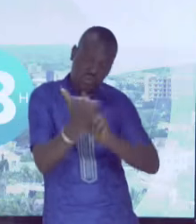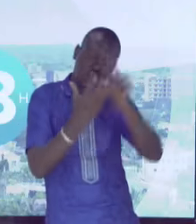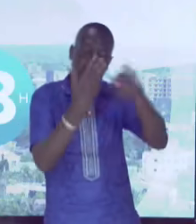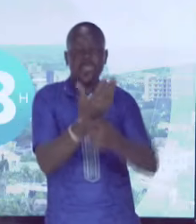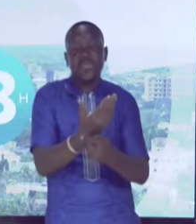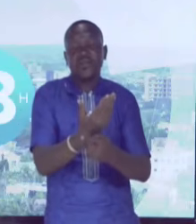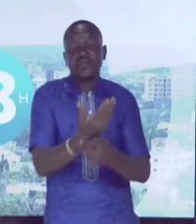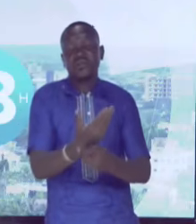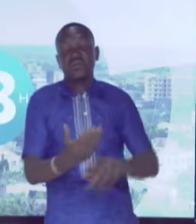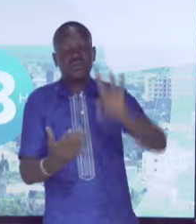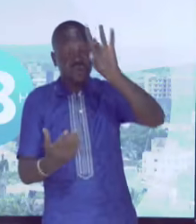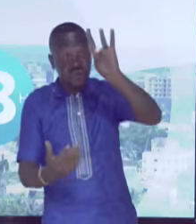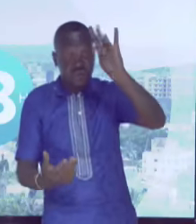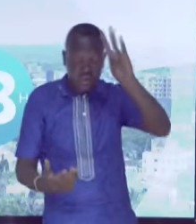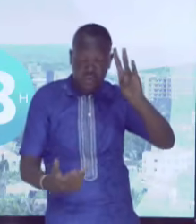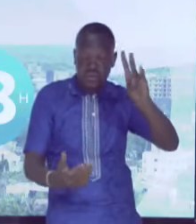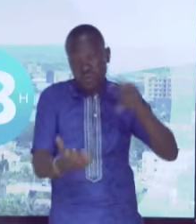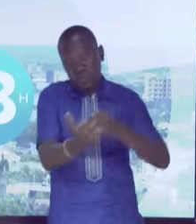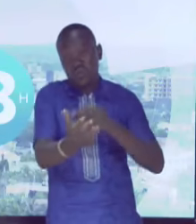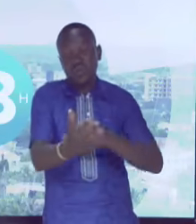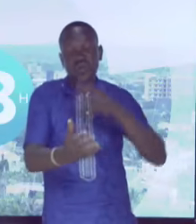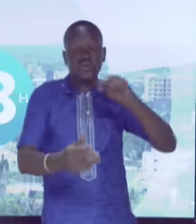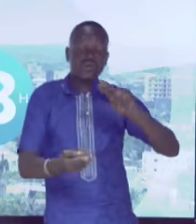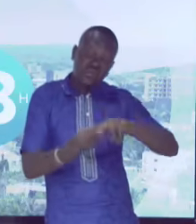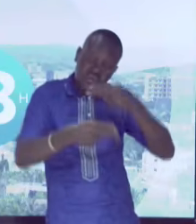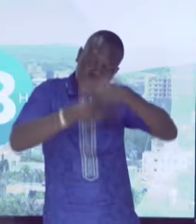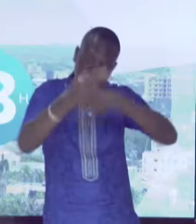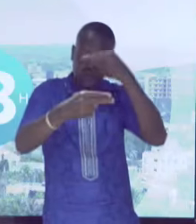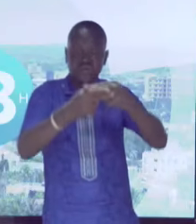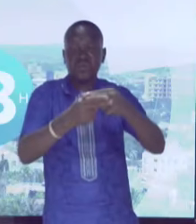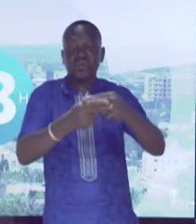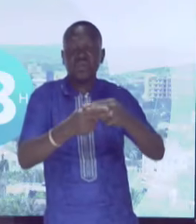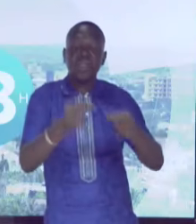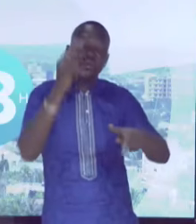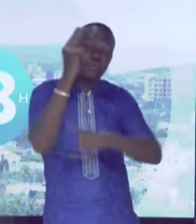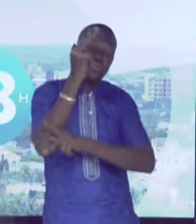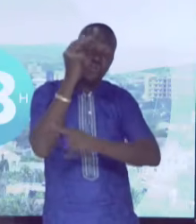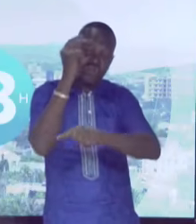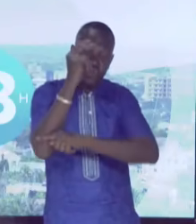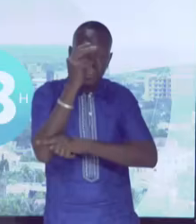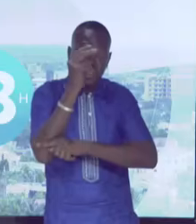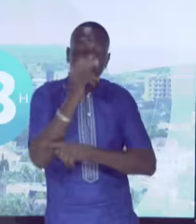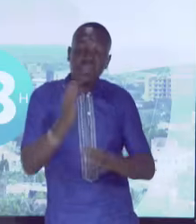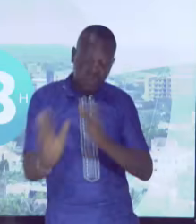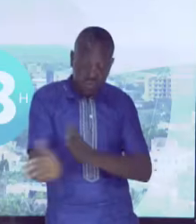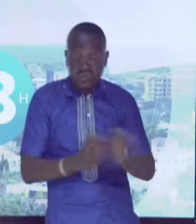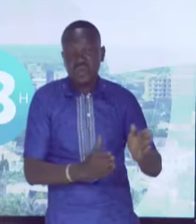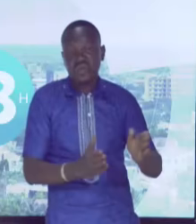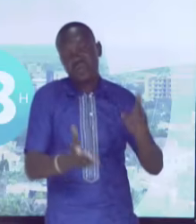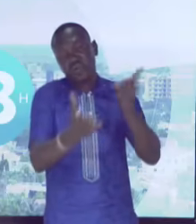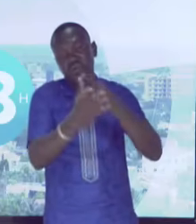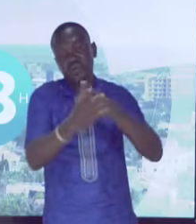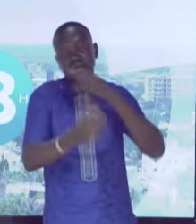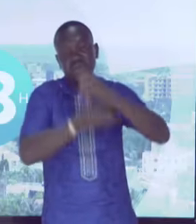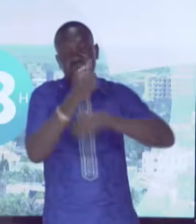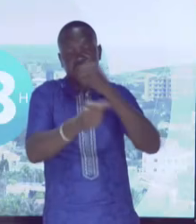67 milliards de francs CFA. La route nationale numéro 14, Sakoincé-Koudougou, a également été réhabilitée durant cette première année du